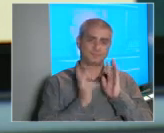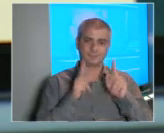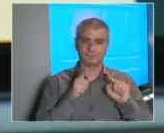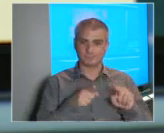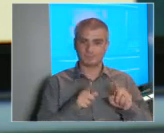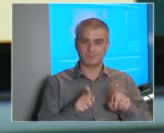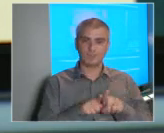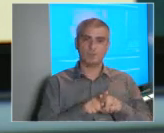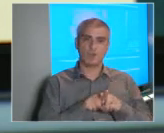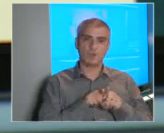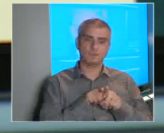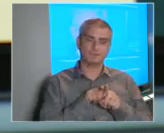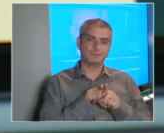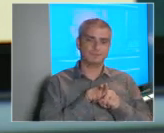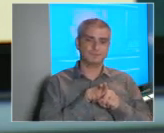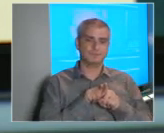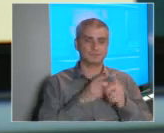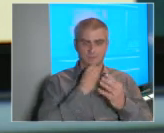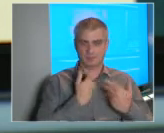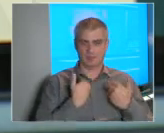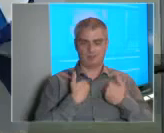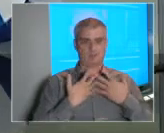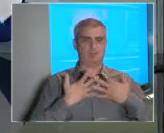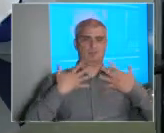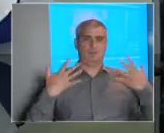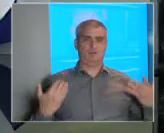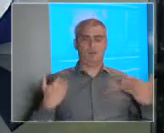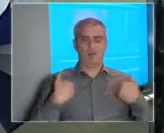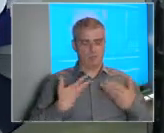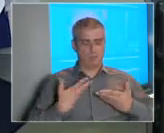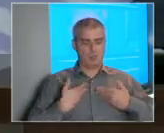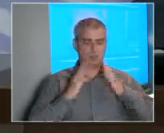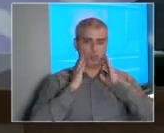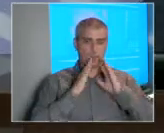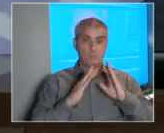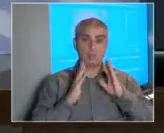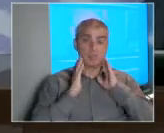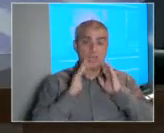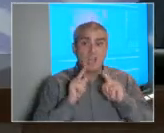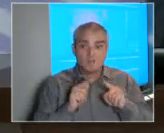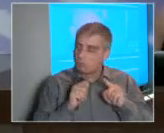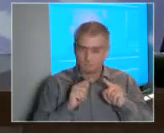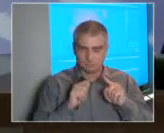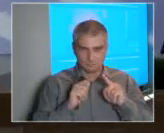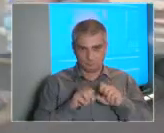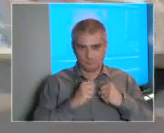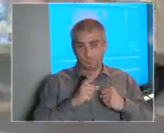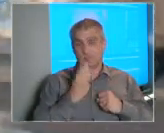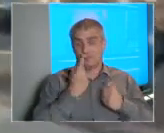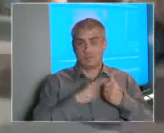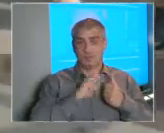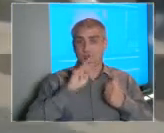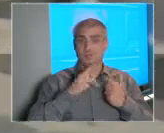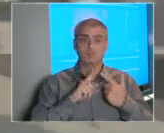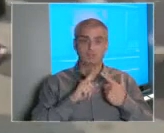כל איזשהו מסר, הנה אני הגדול ביותר, לי נתנו את האמון, האמון לא מעורער, בזה דבר אחד. דבר